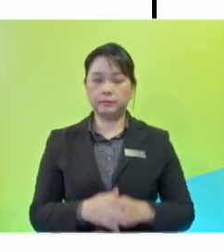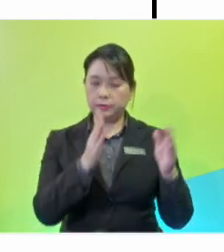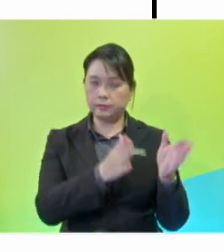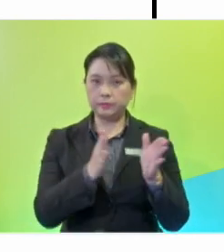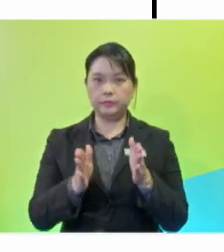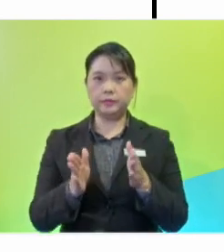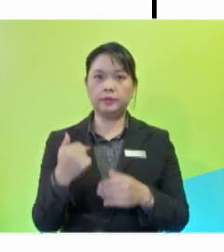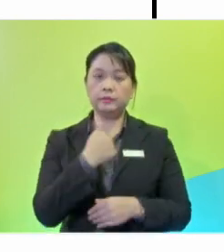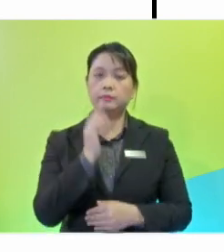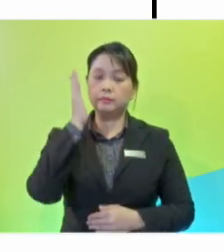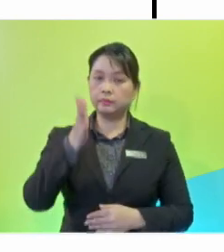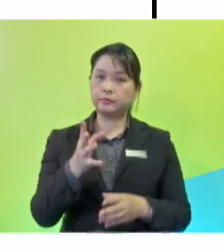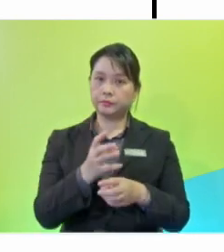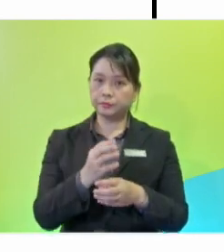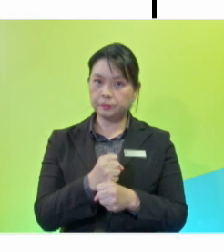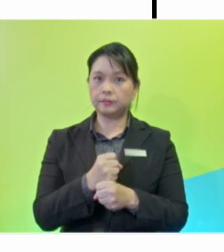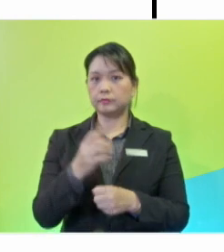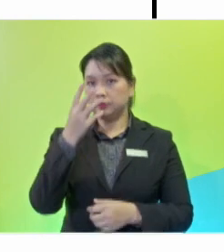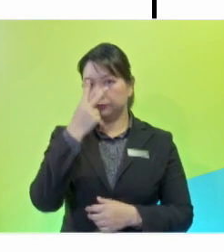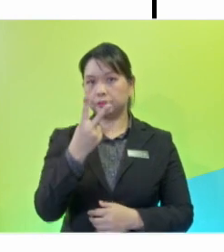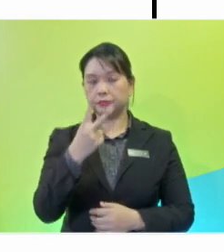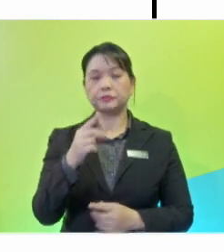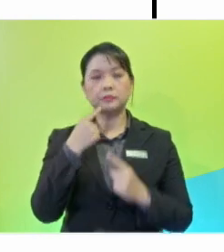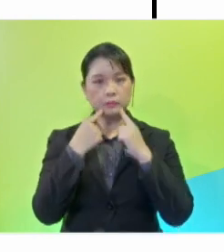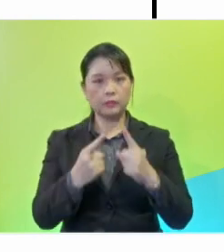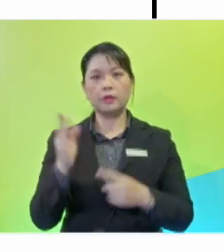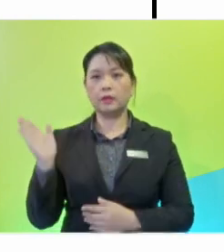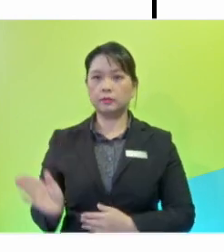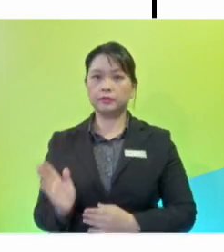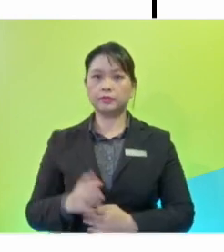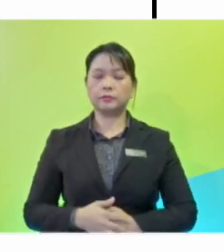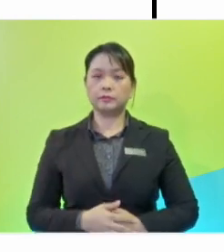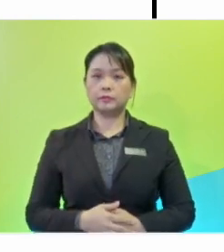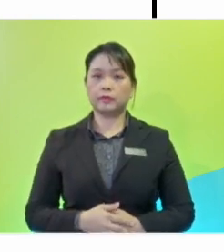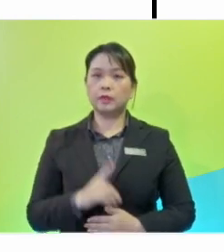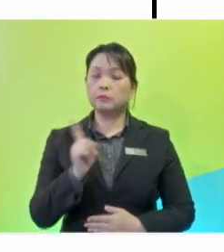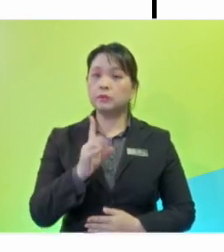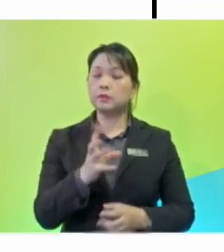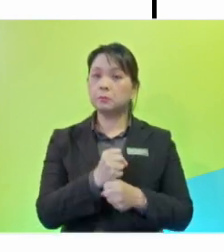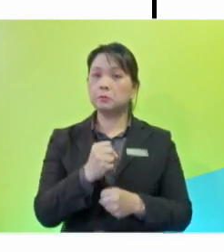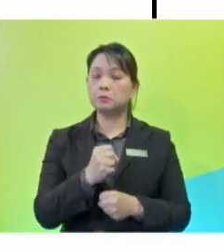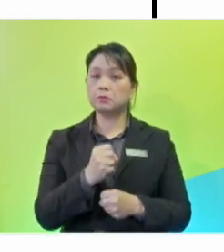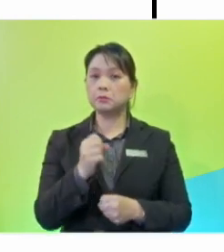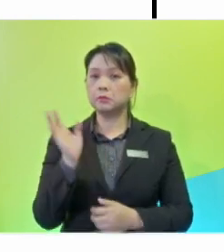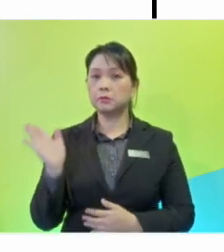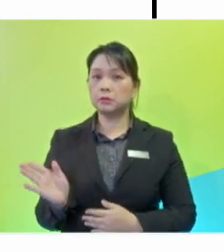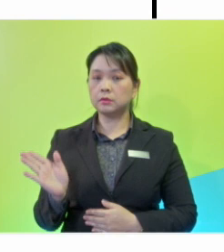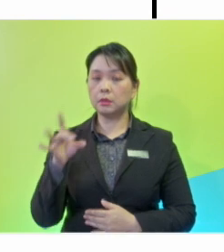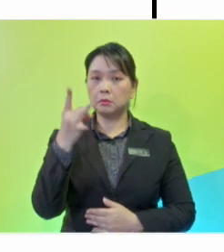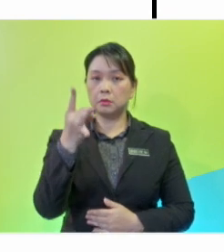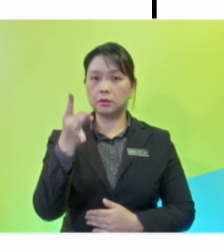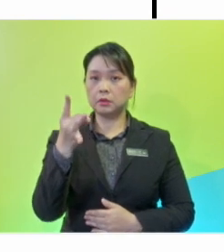maka kita kenapa kosong sama 18n + 28 mana datangnya 188 datangnya daripada